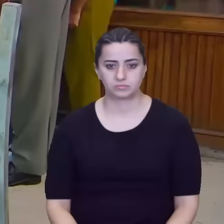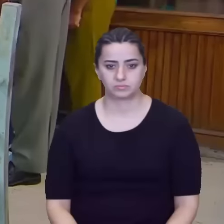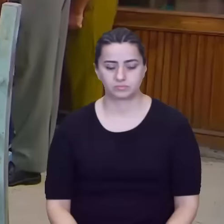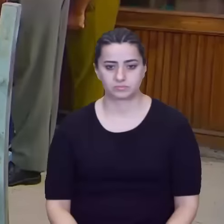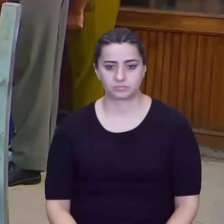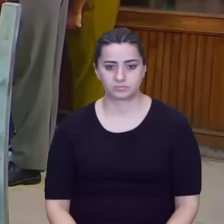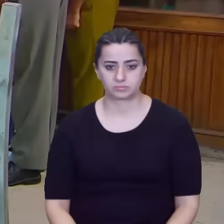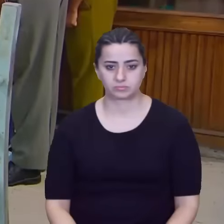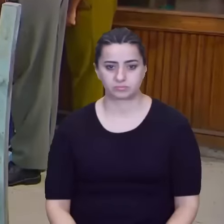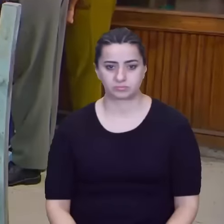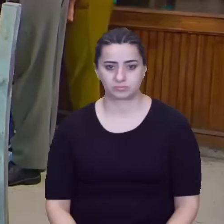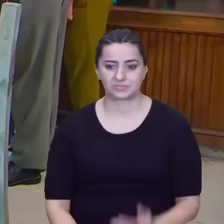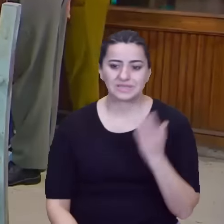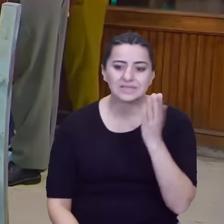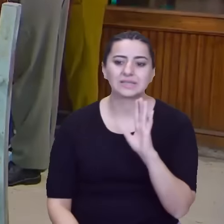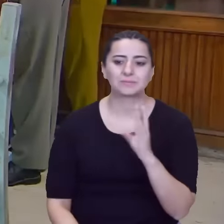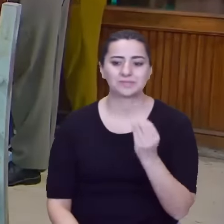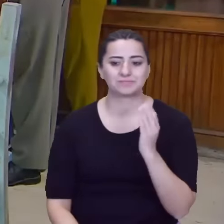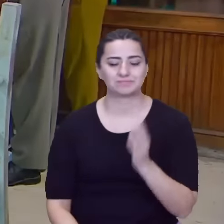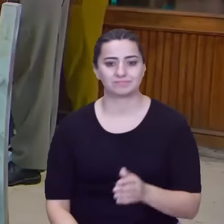girdi, ilerliyor. Keşke girmeseydi ya.